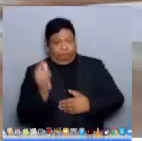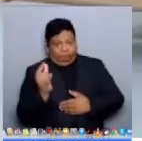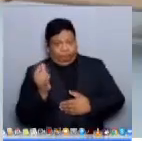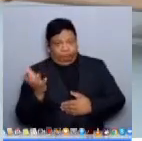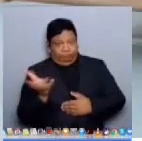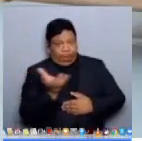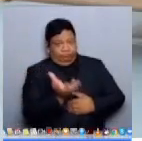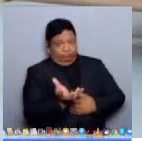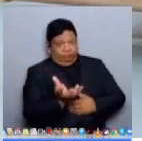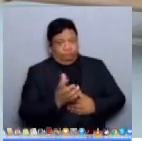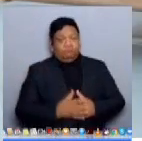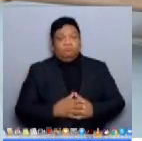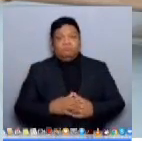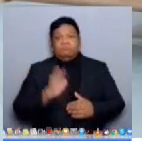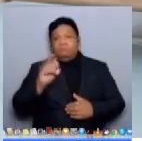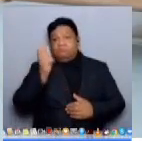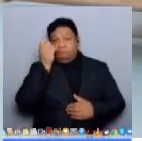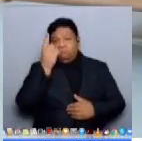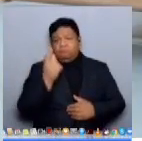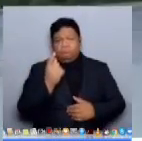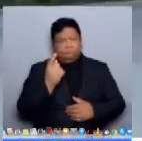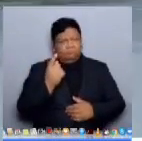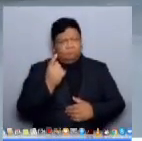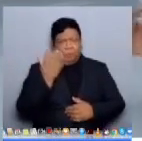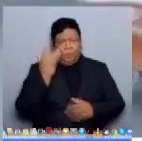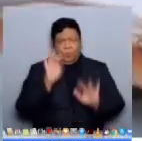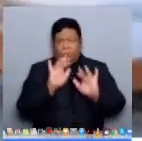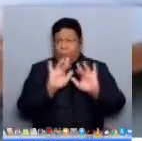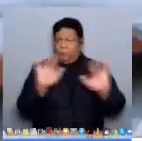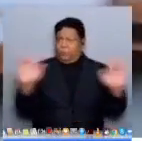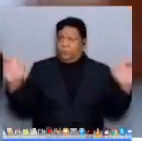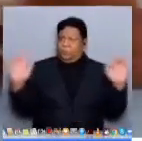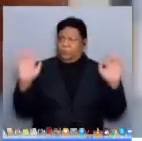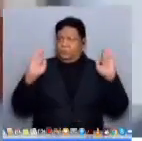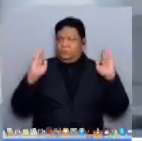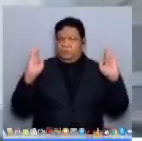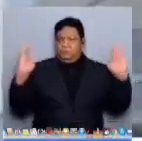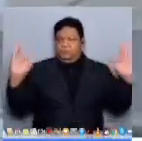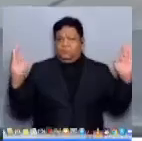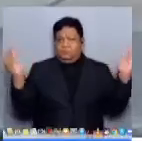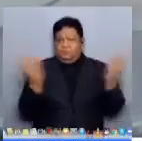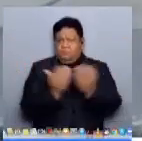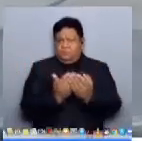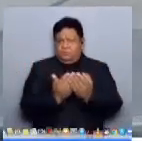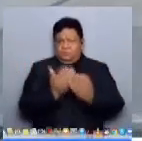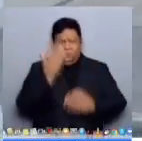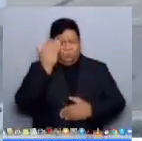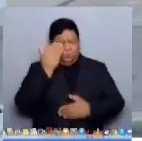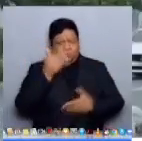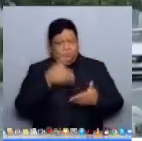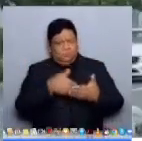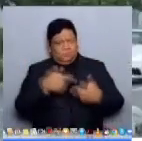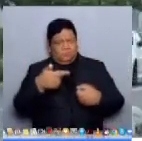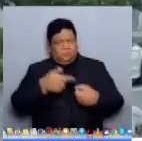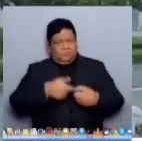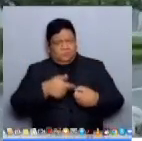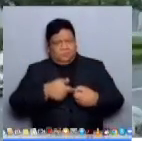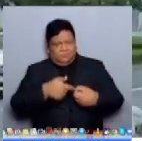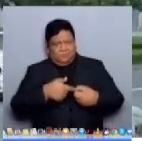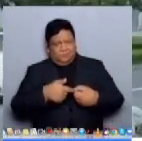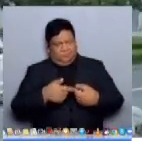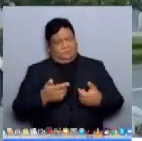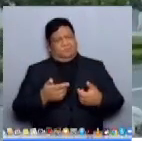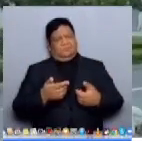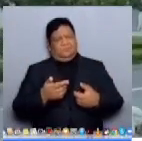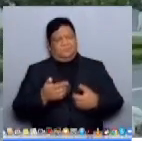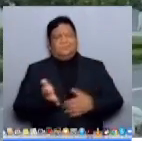Pero, teka, bakit walang pader? At bakit nasa gasolinahan sa tabing kalsada? Ito ang Zero